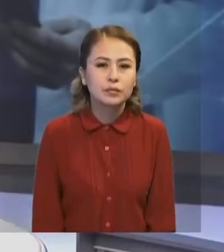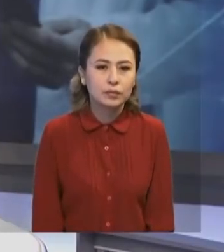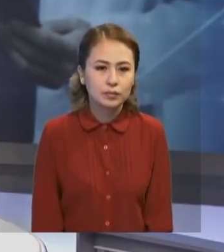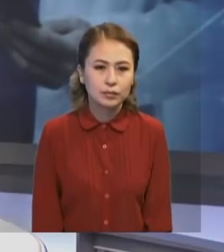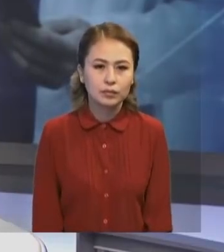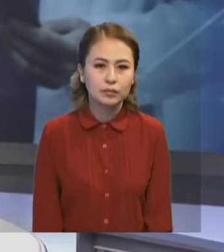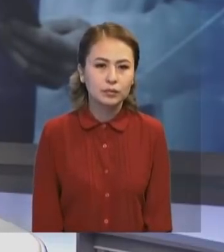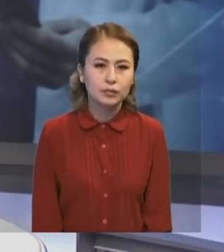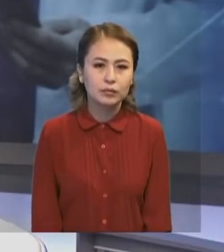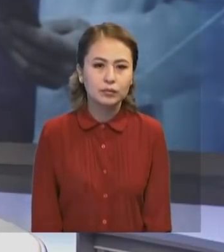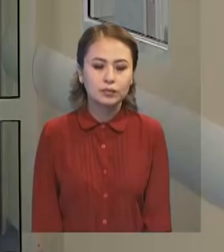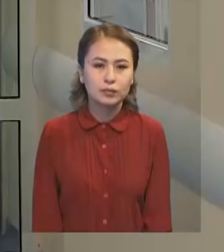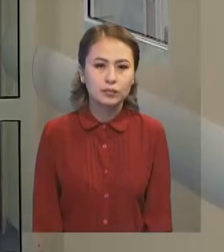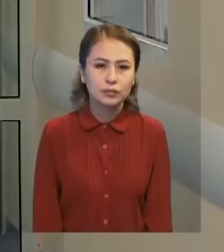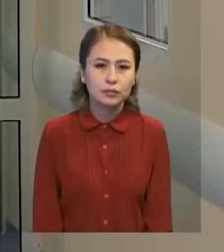Қорған Қонысбайұлы жалғайды.